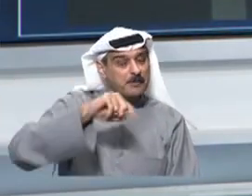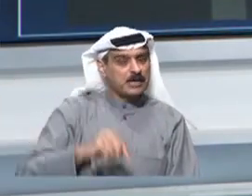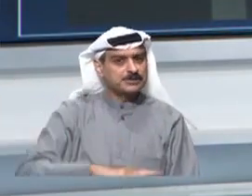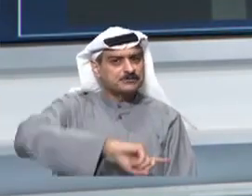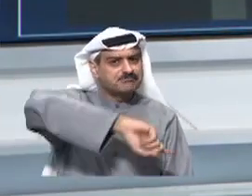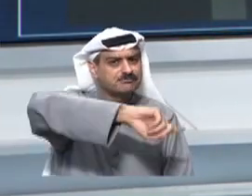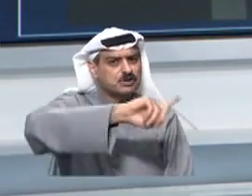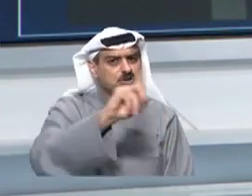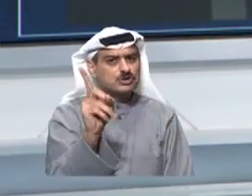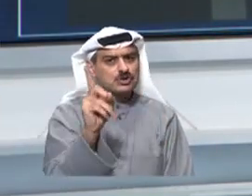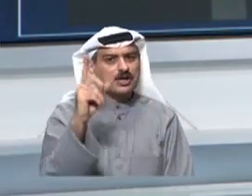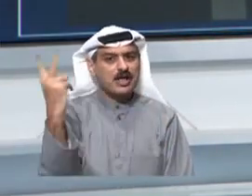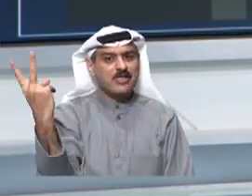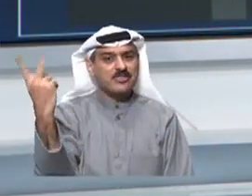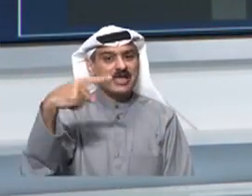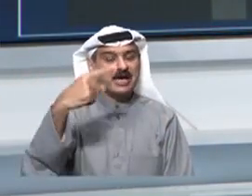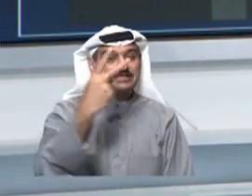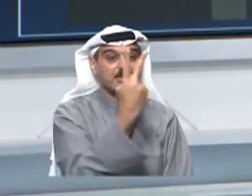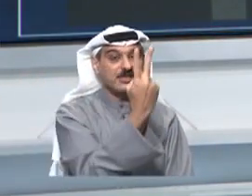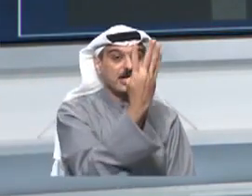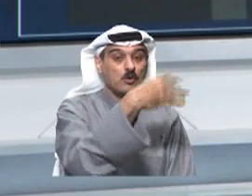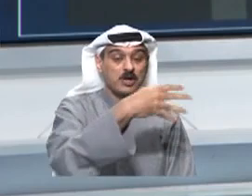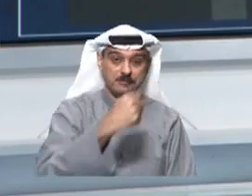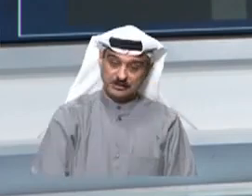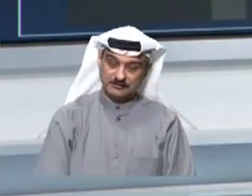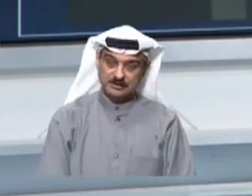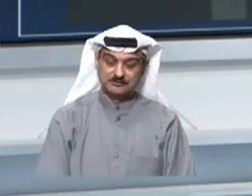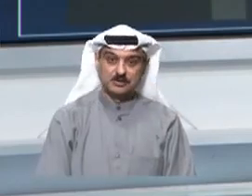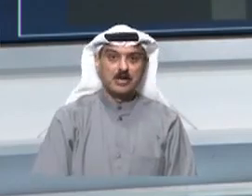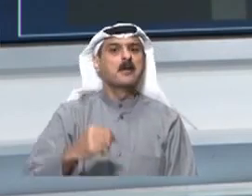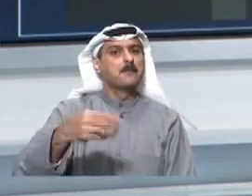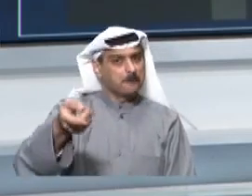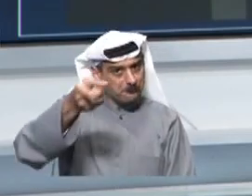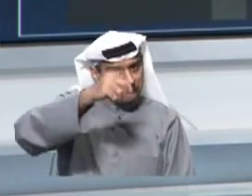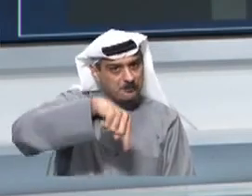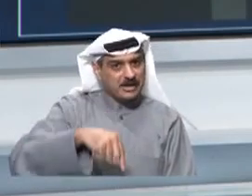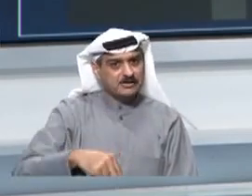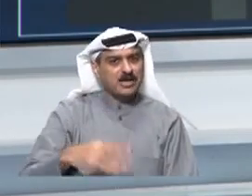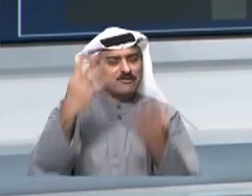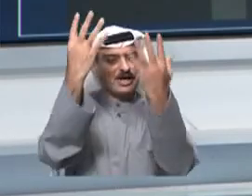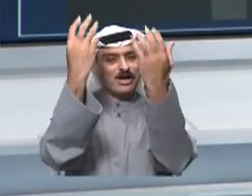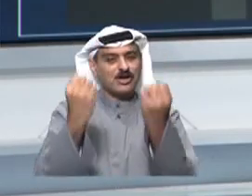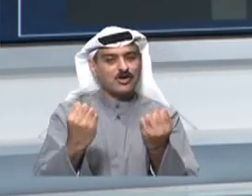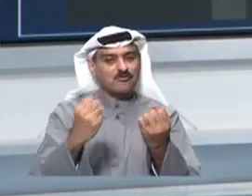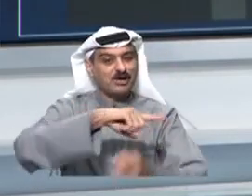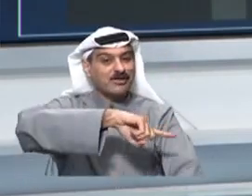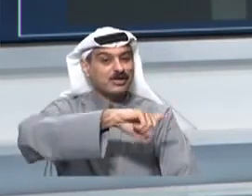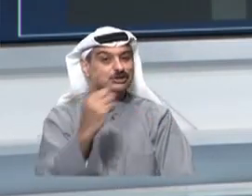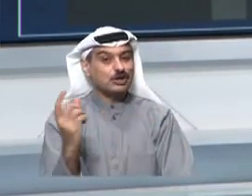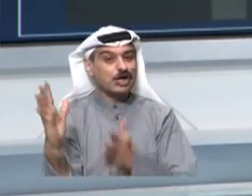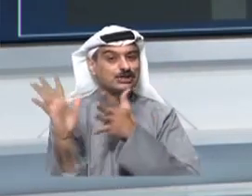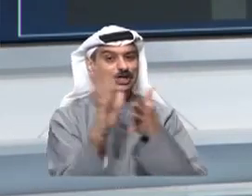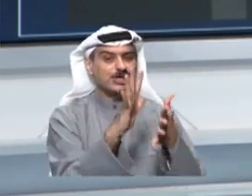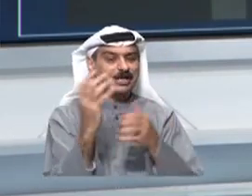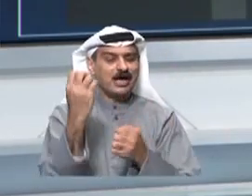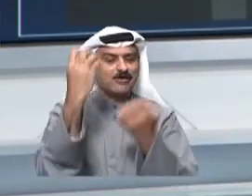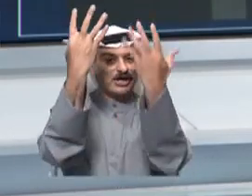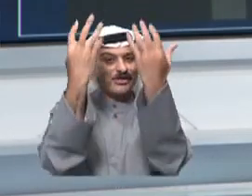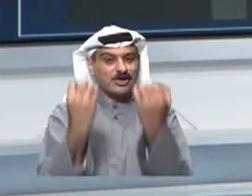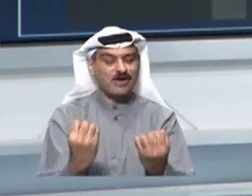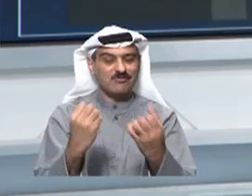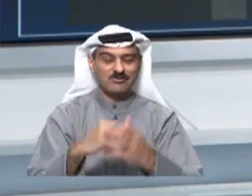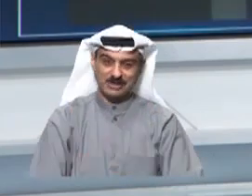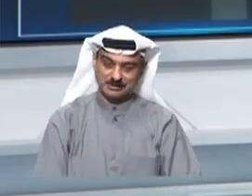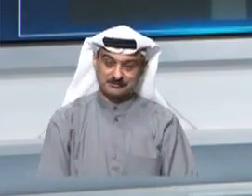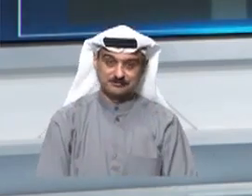على فترات 12 إلى 42 كيلومتر في الساعة، من بعدها راح تبدي تتراجع تدريجيا سرعة الرياح الشمالية الغربية، وبشكل